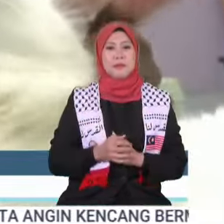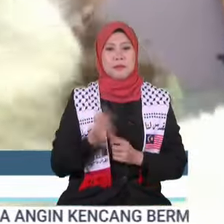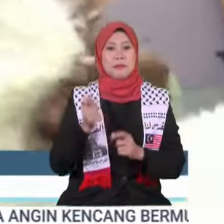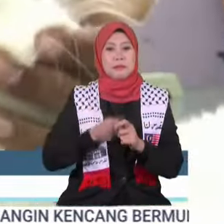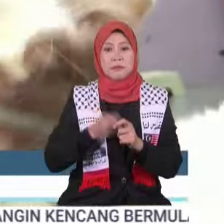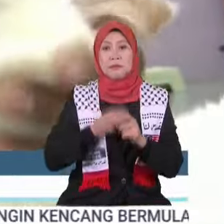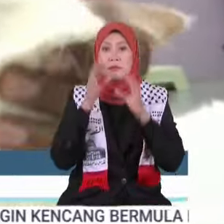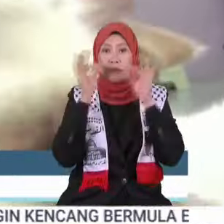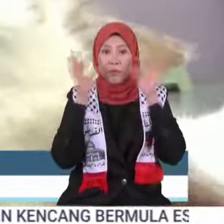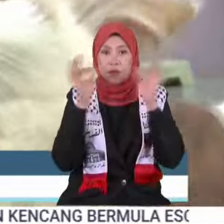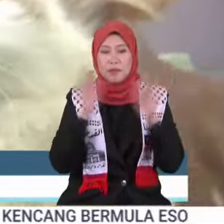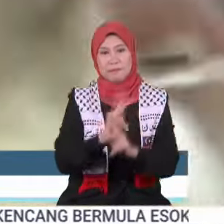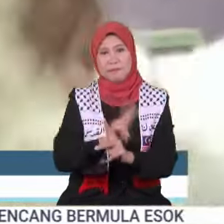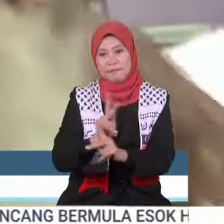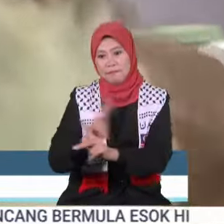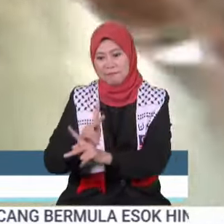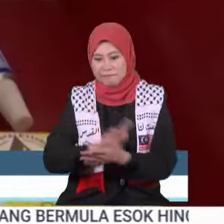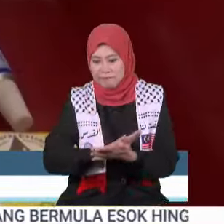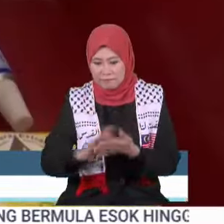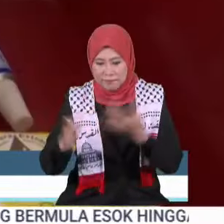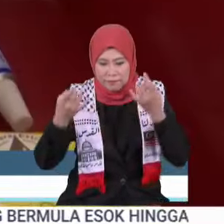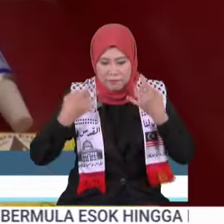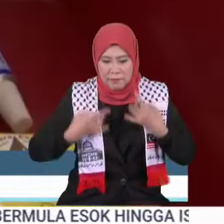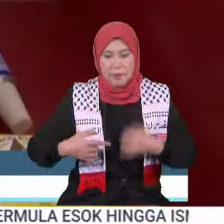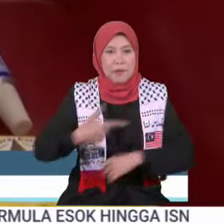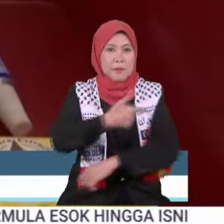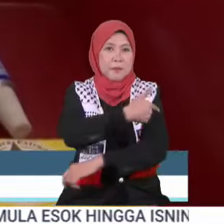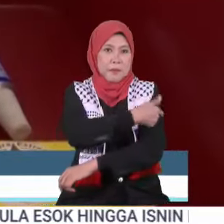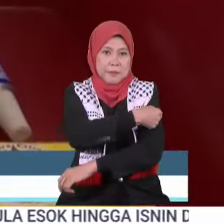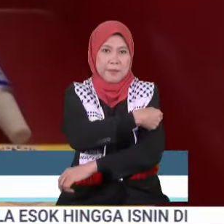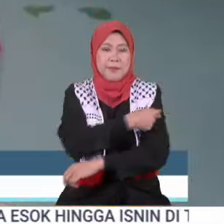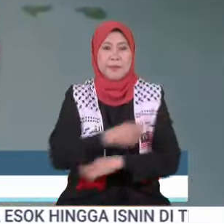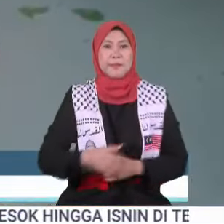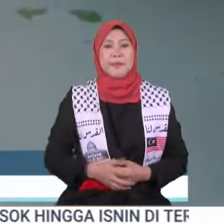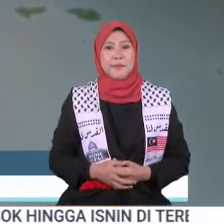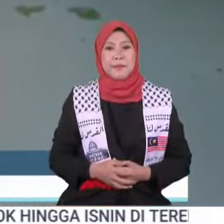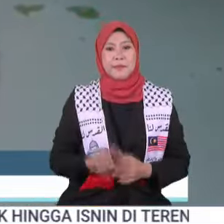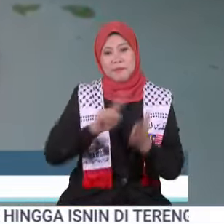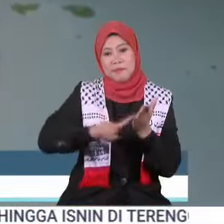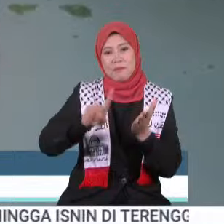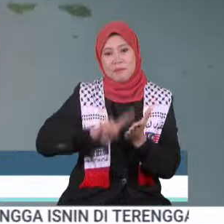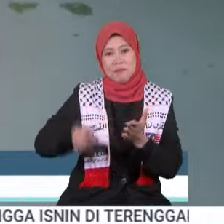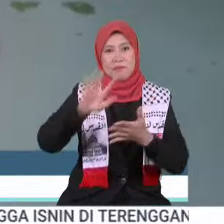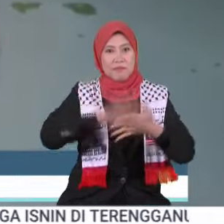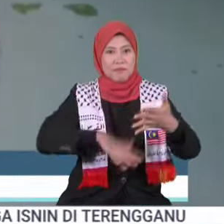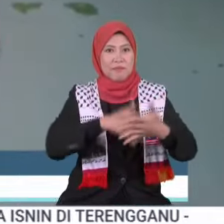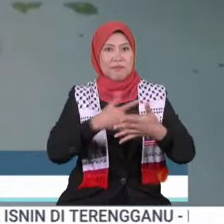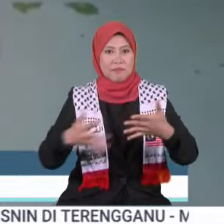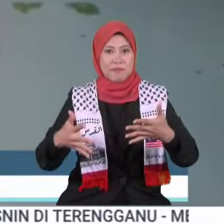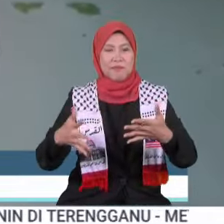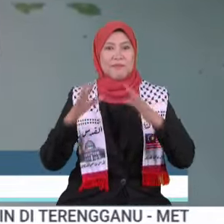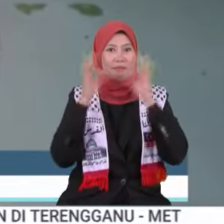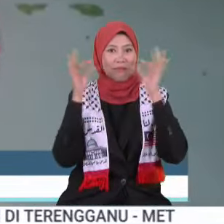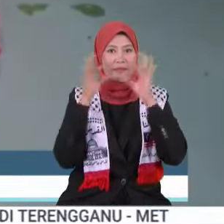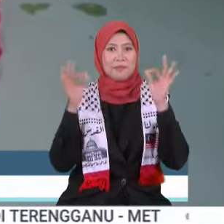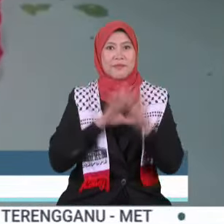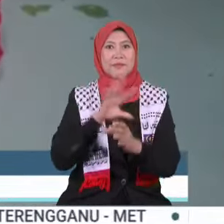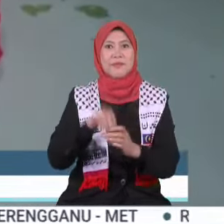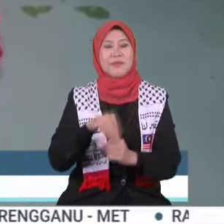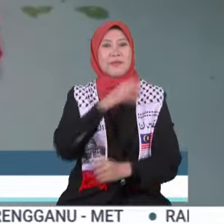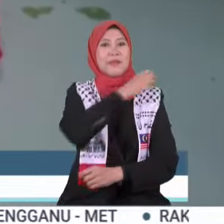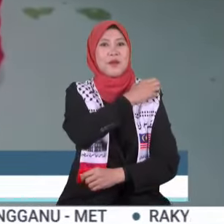Setiap kucing juga dijaga rapi dan diberikan suntikan vaksin. Pemeriksaan berjadual turut dilakukan termasuk